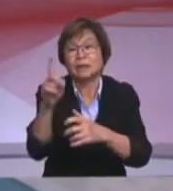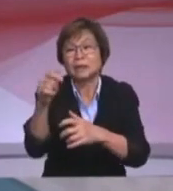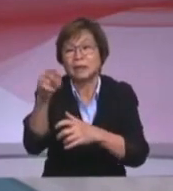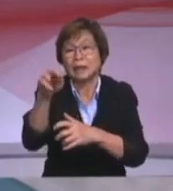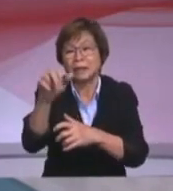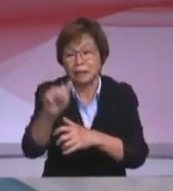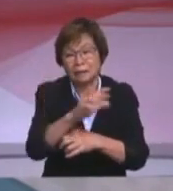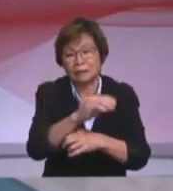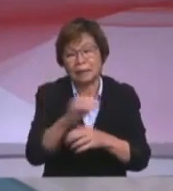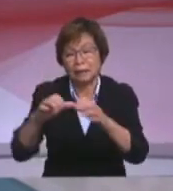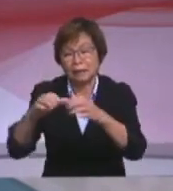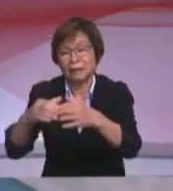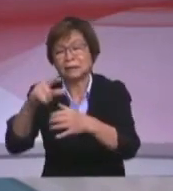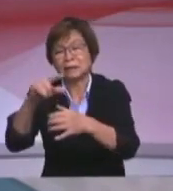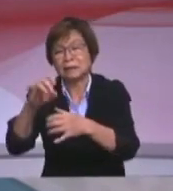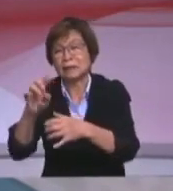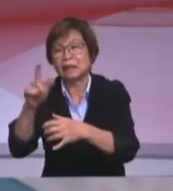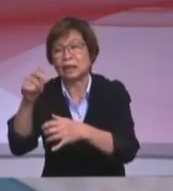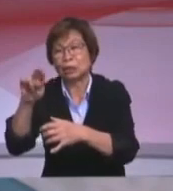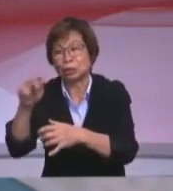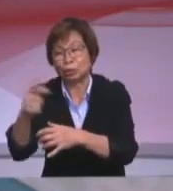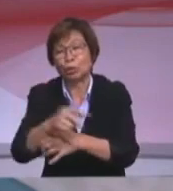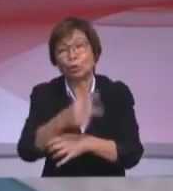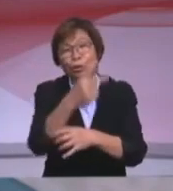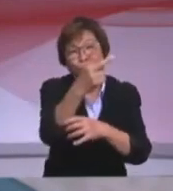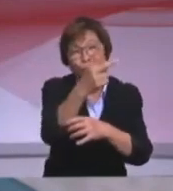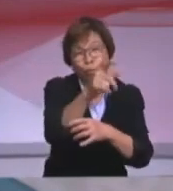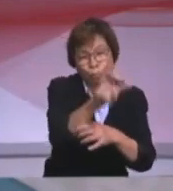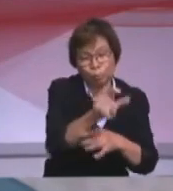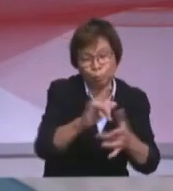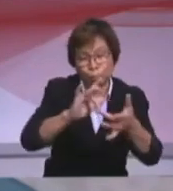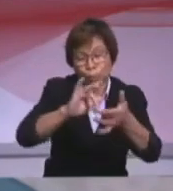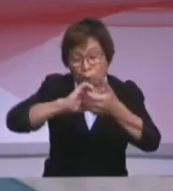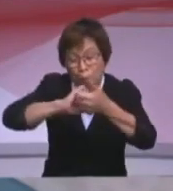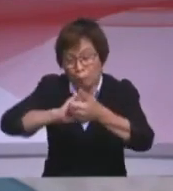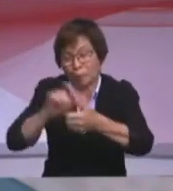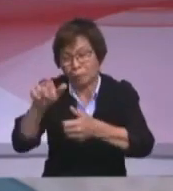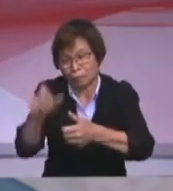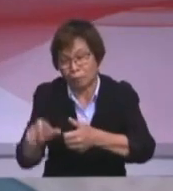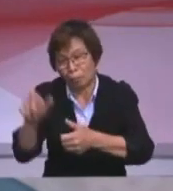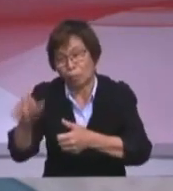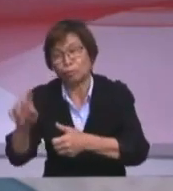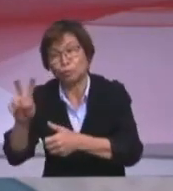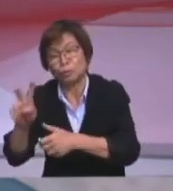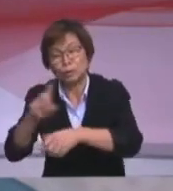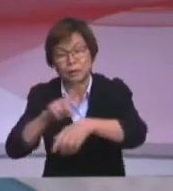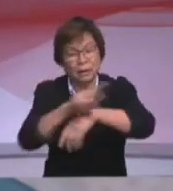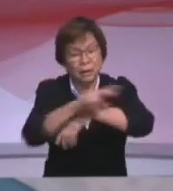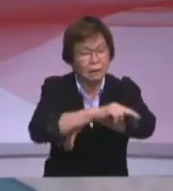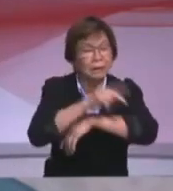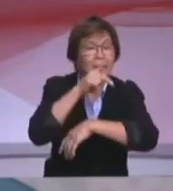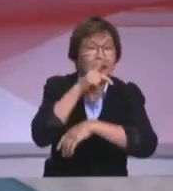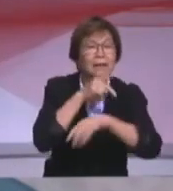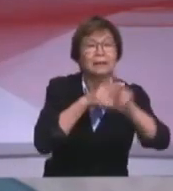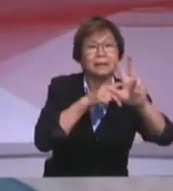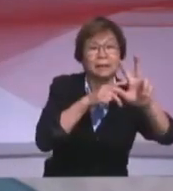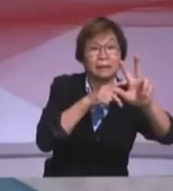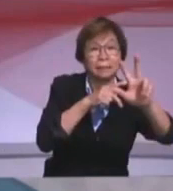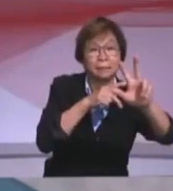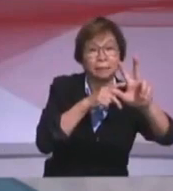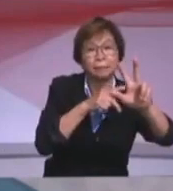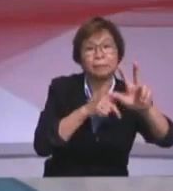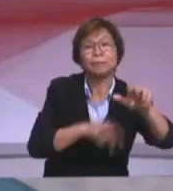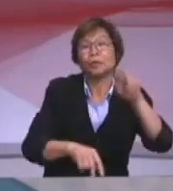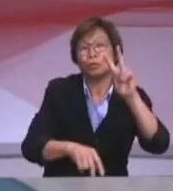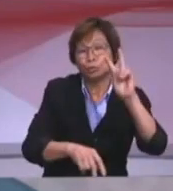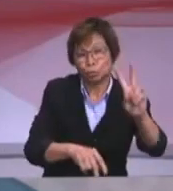dan kluster Gedong, dan 2 kes daripada saringan kontak rapat kes positif. Di Negeri Kedah, 3 kes telah dilaporkan,